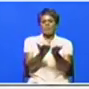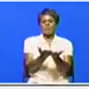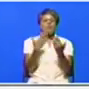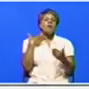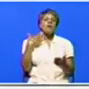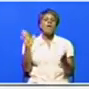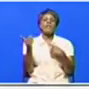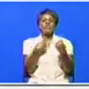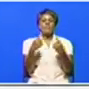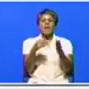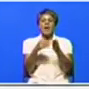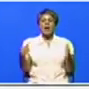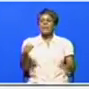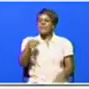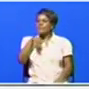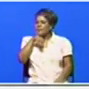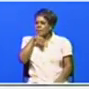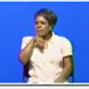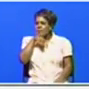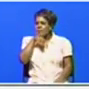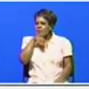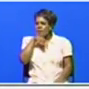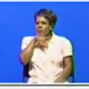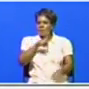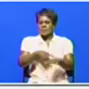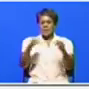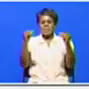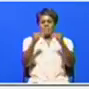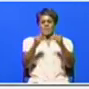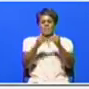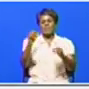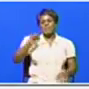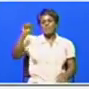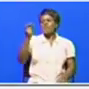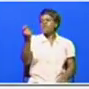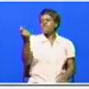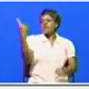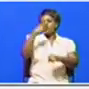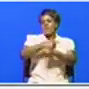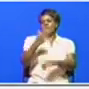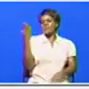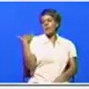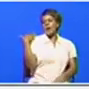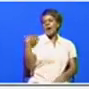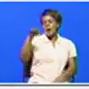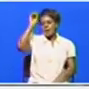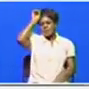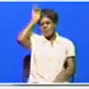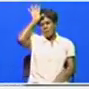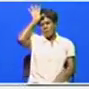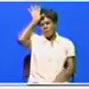chuki dhidi ya kinara wa muungano wa NASA Raila Odinga kwenye mkutano wa kisiasa siku chache zilizopita katika kaunti ya Kiambu.